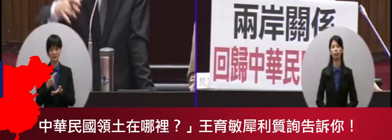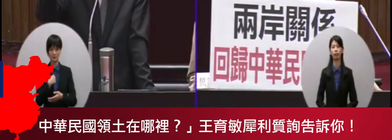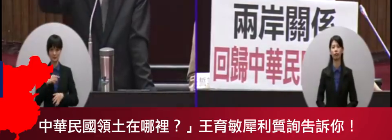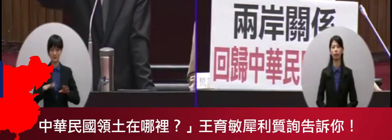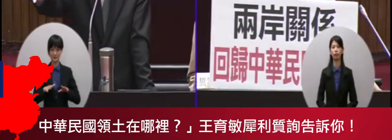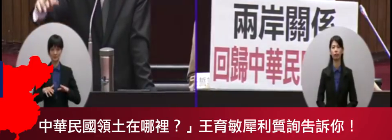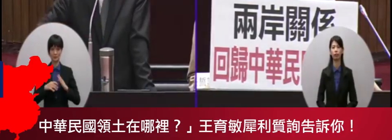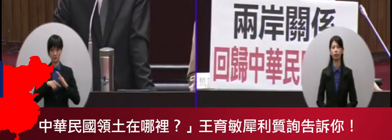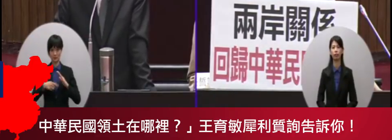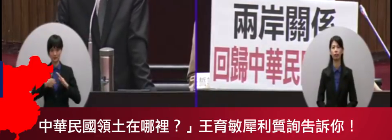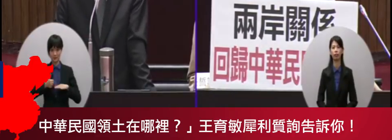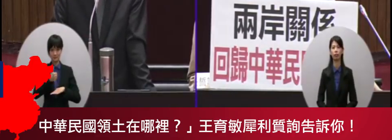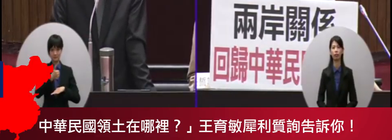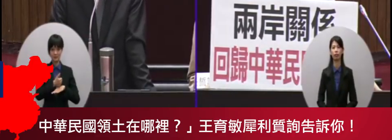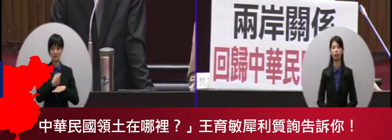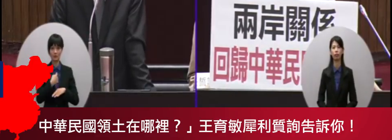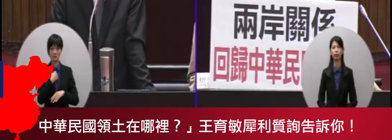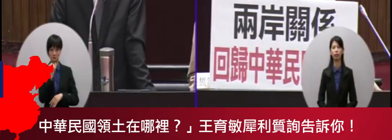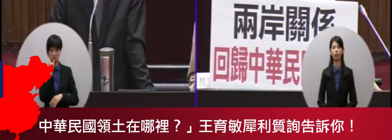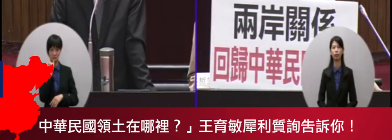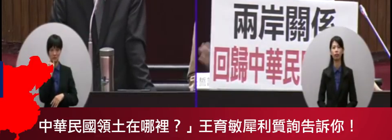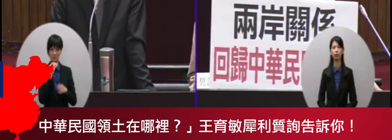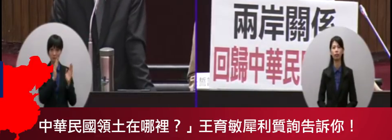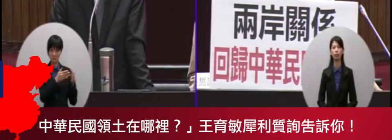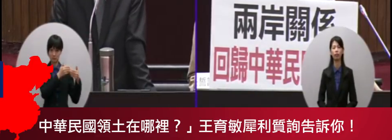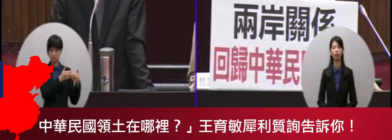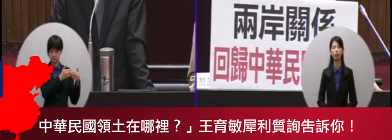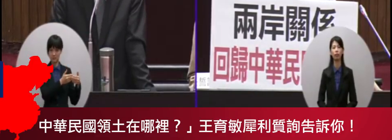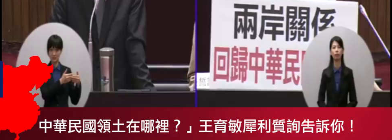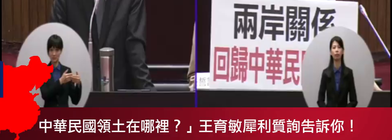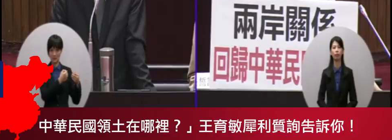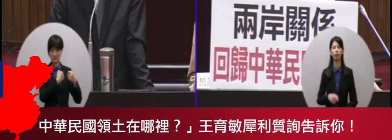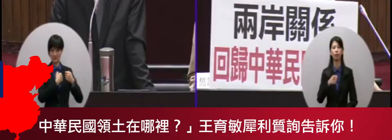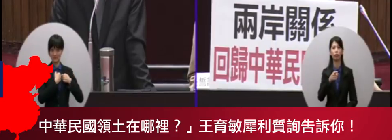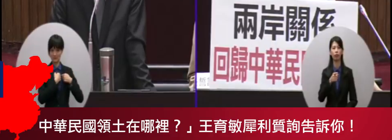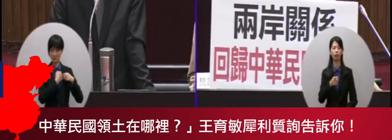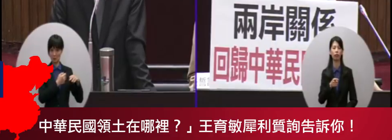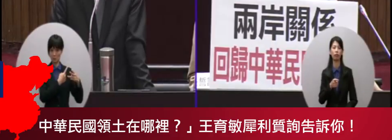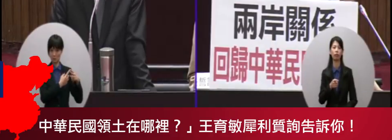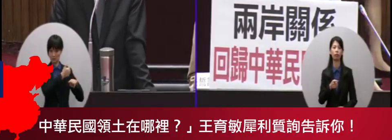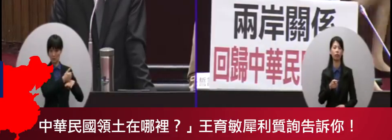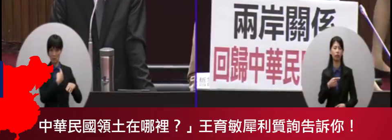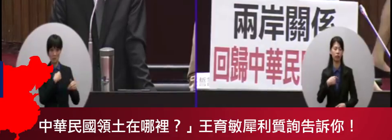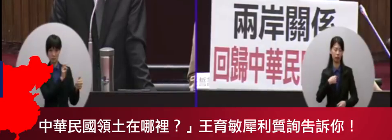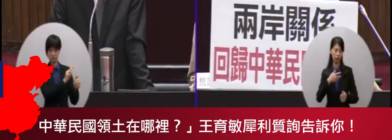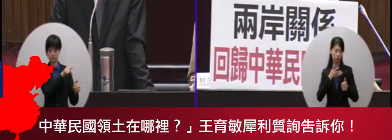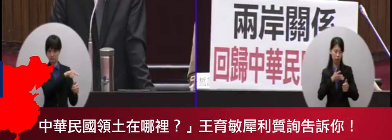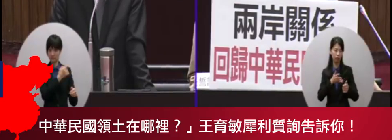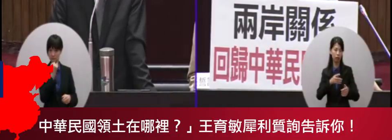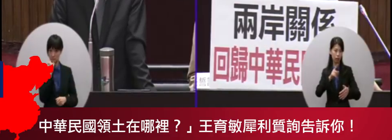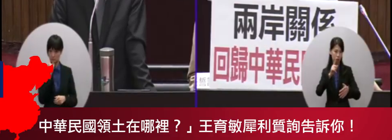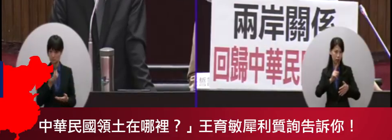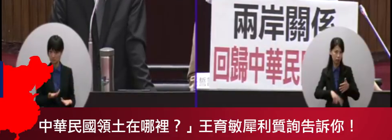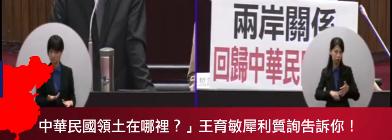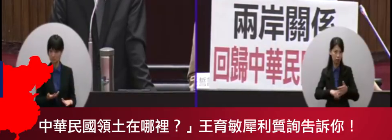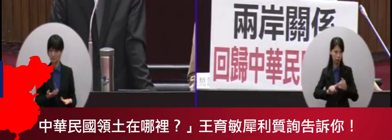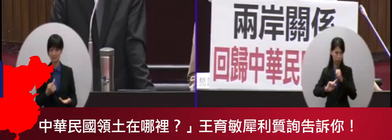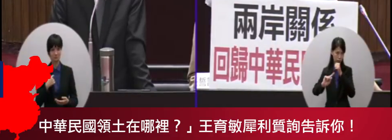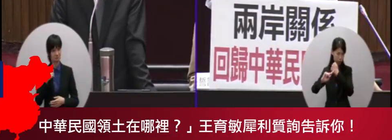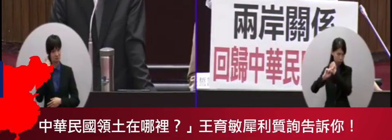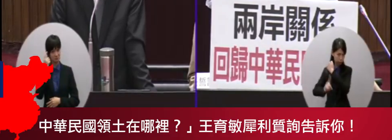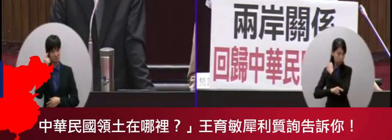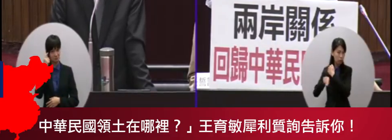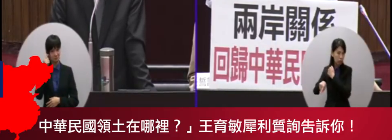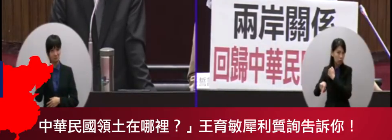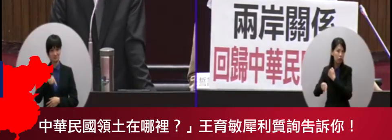政院长，我可以管到习近平那个国家主席所管的范围。 你那个是治权的问题。我只跟你讨论法令上面